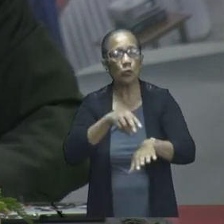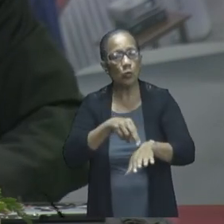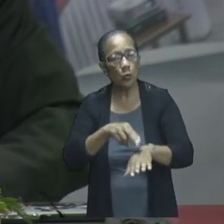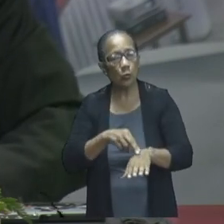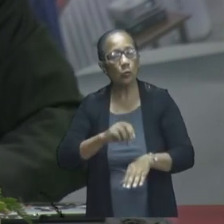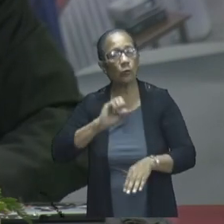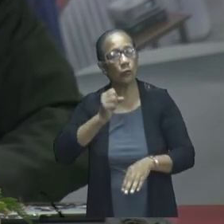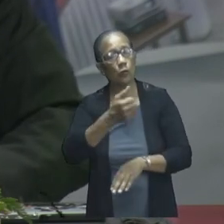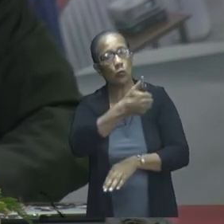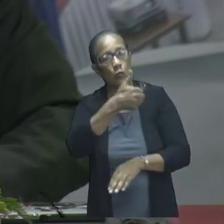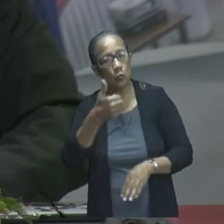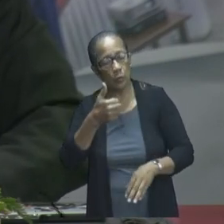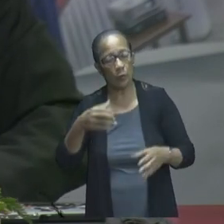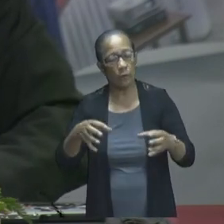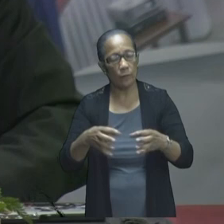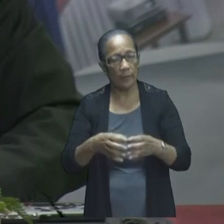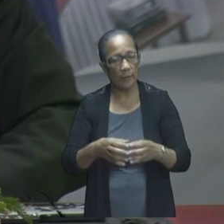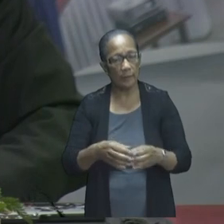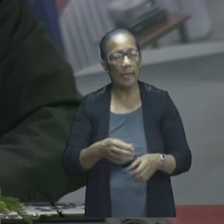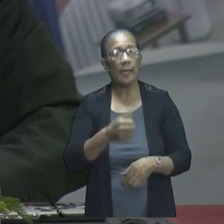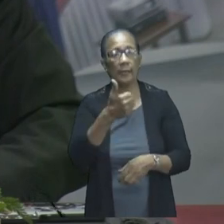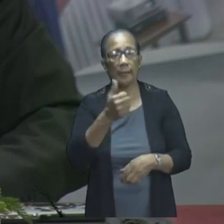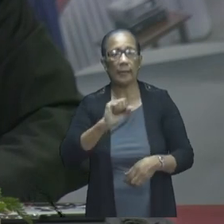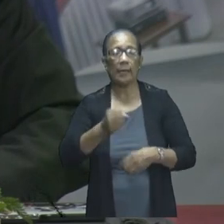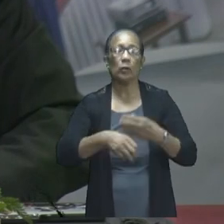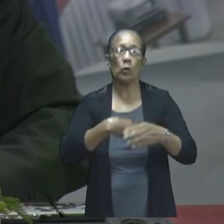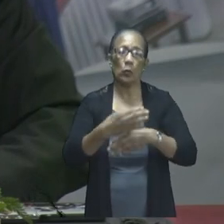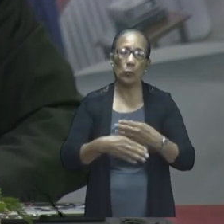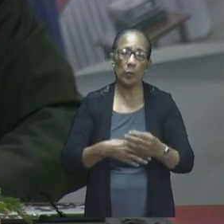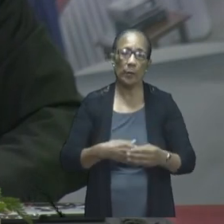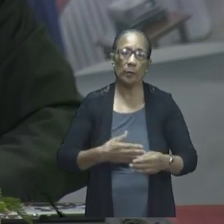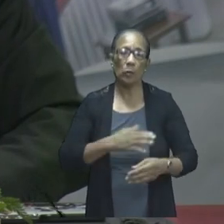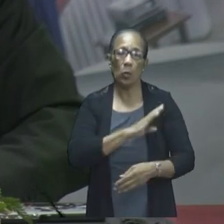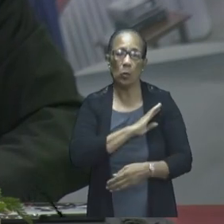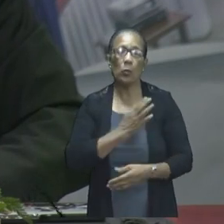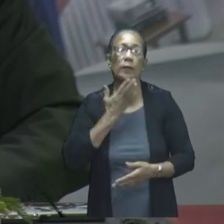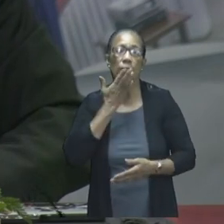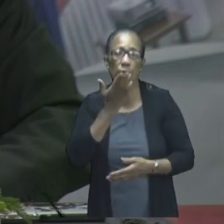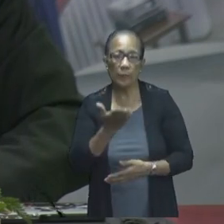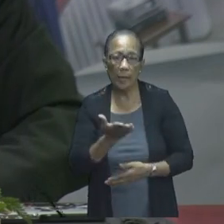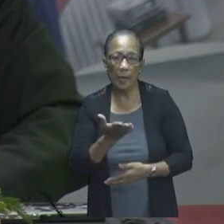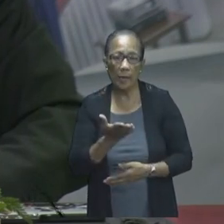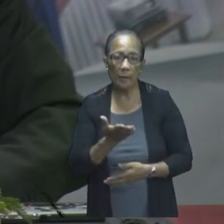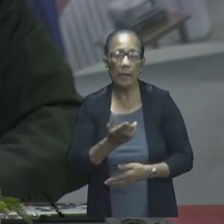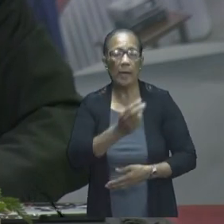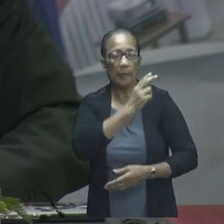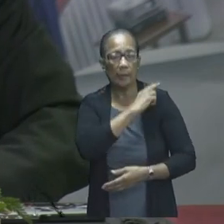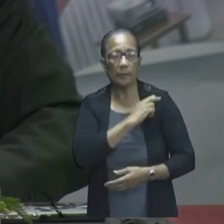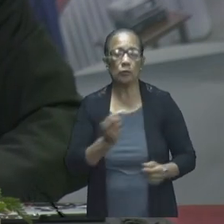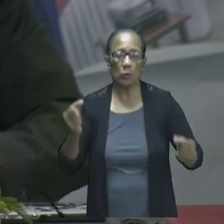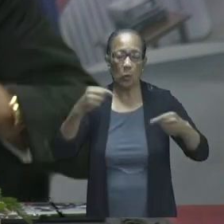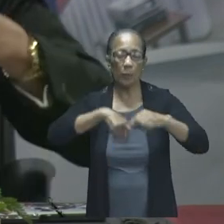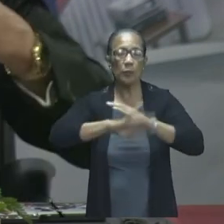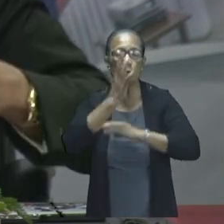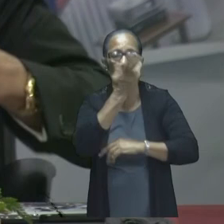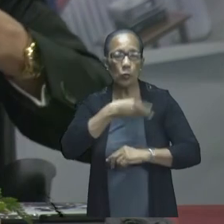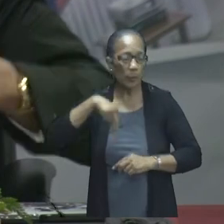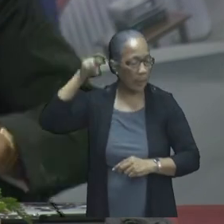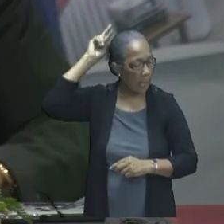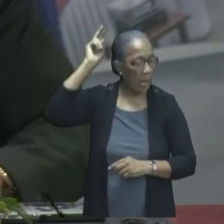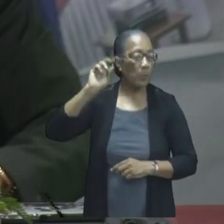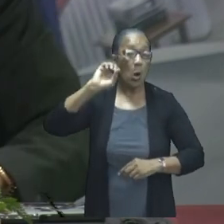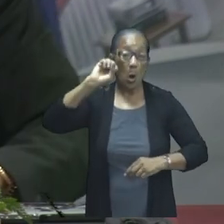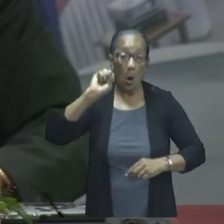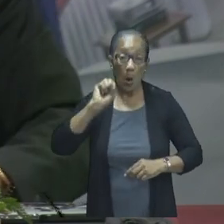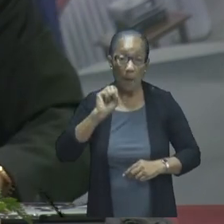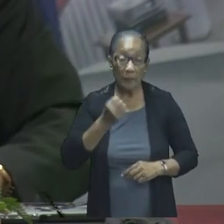conf en dat daar plaatsvinden en ik heb ongeveer aan de secretaris-generaal dat ze ook kwam naar suriname omdat hij omdat zij ooit een